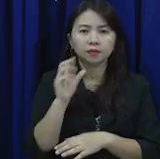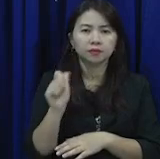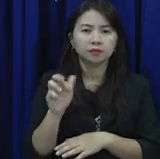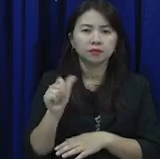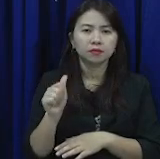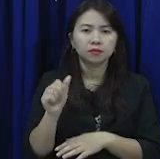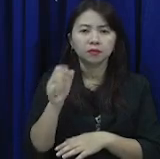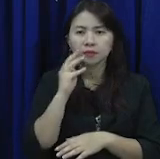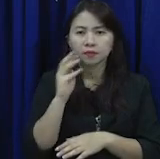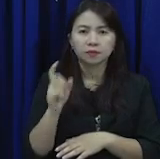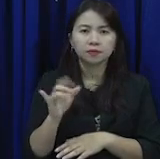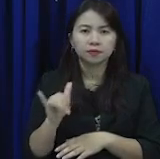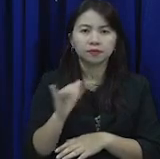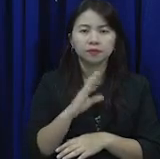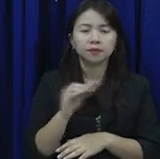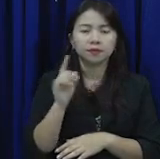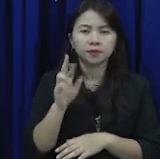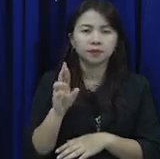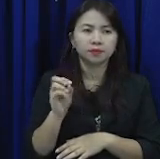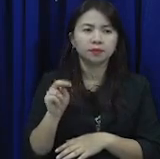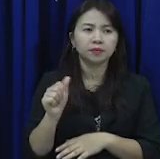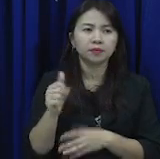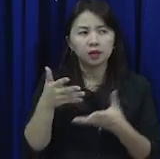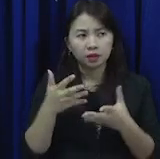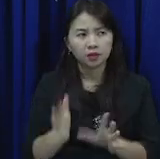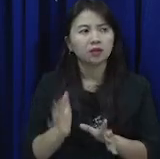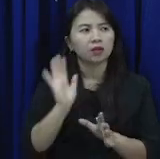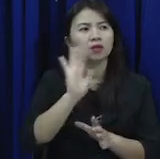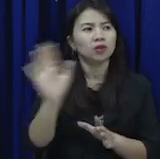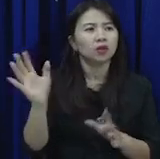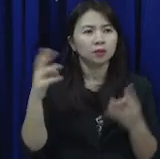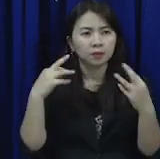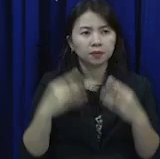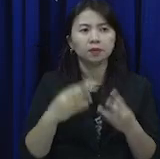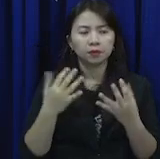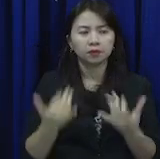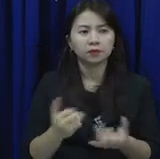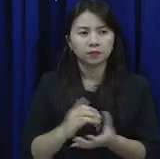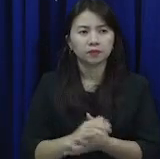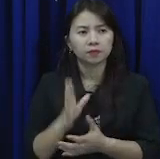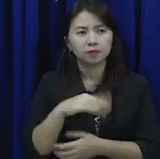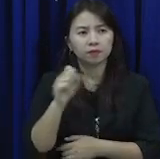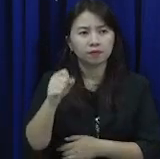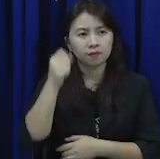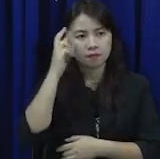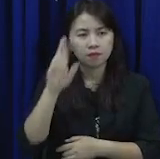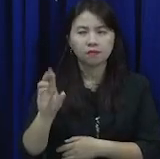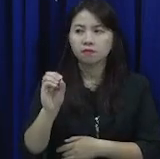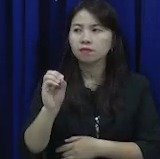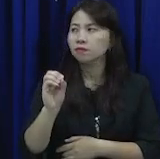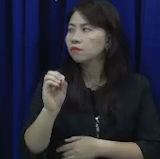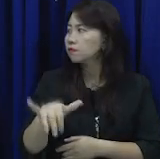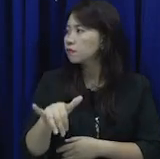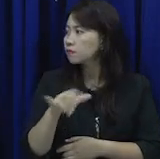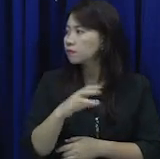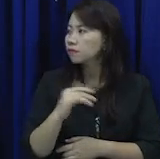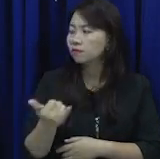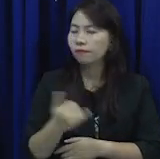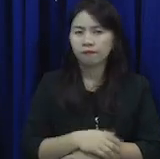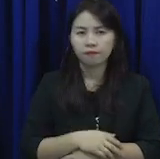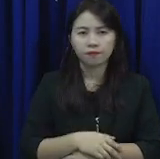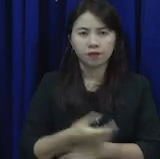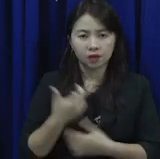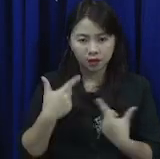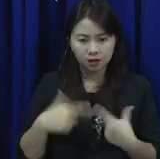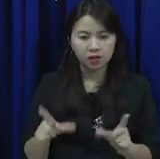ma'am Ara Ma'am Rona ma'am let the let the Uh of course sir Roy of course shoutout to Sir Roy and Uh let